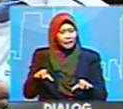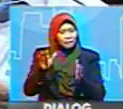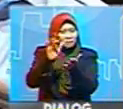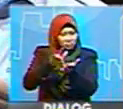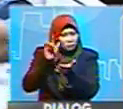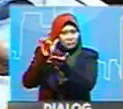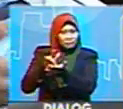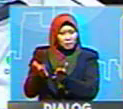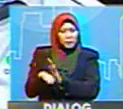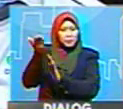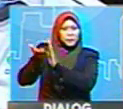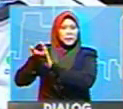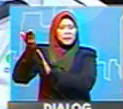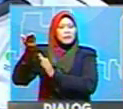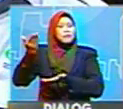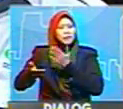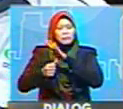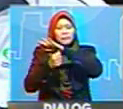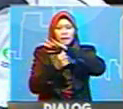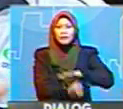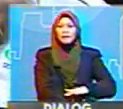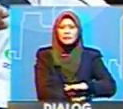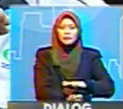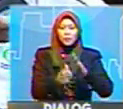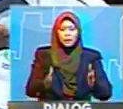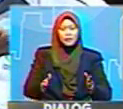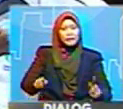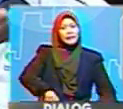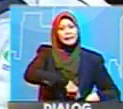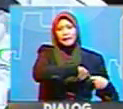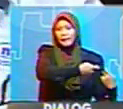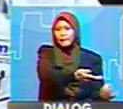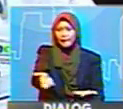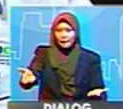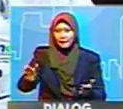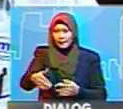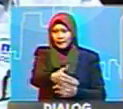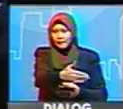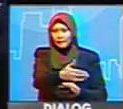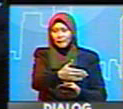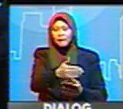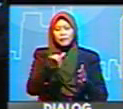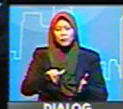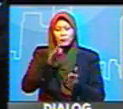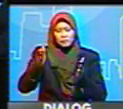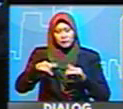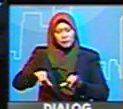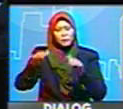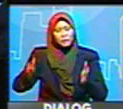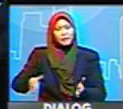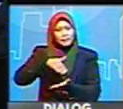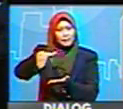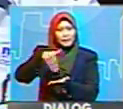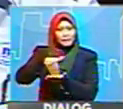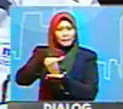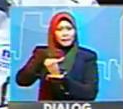menindas nelayan dan sebagainya walaupun Melayu masih juga orang tengah jadi saya katakan bahawa orang tengah Ini adalah dari